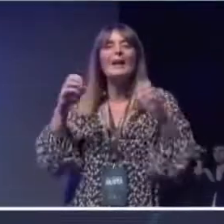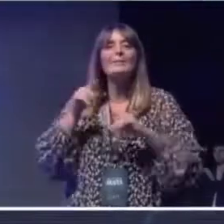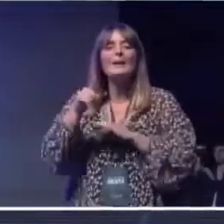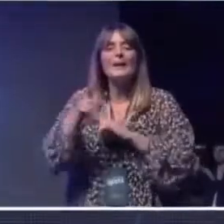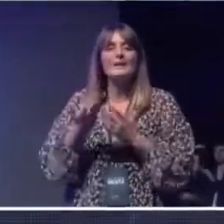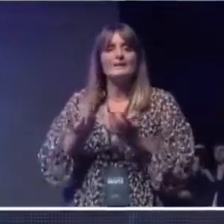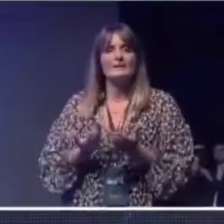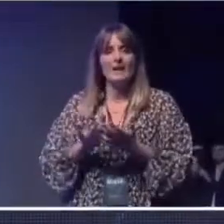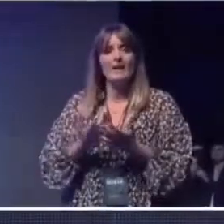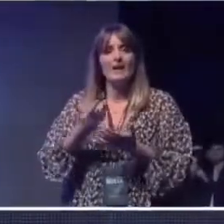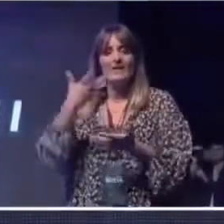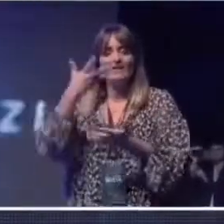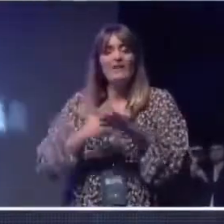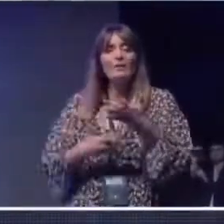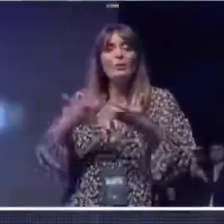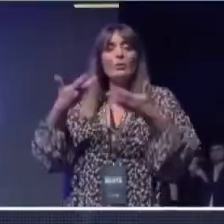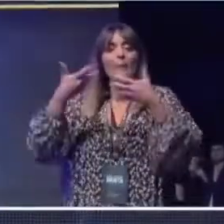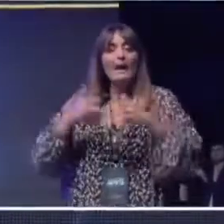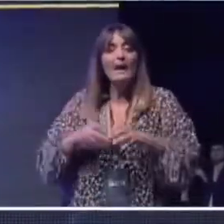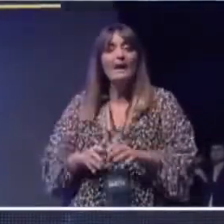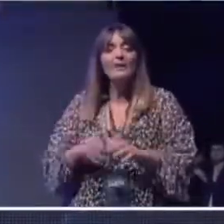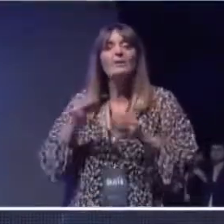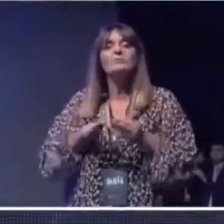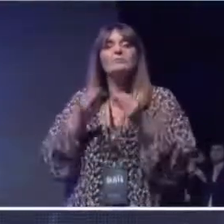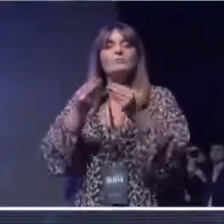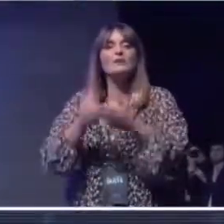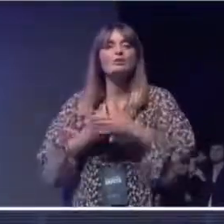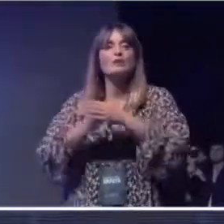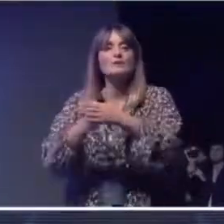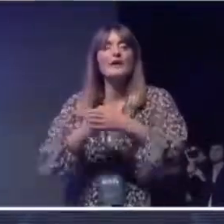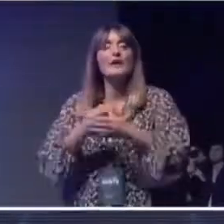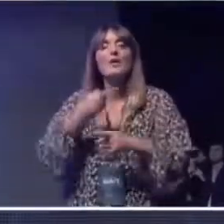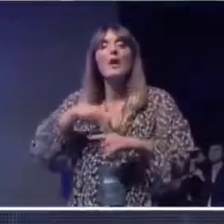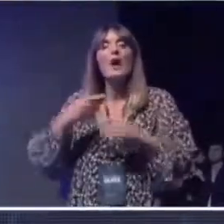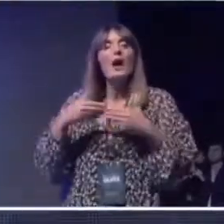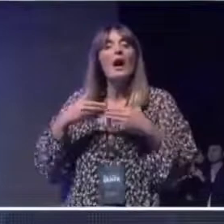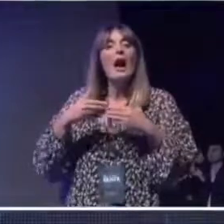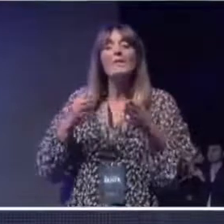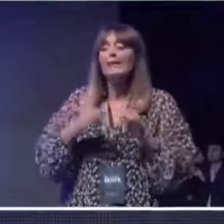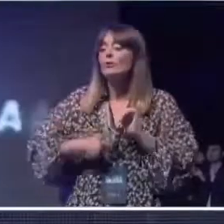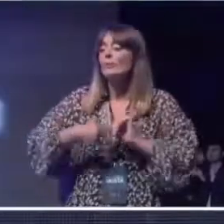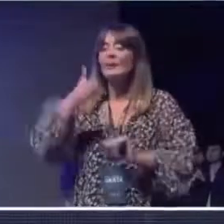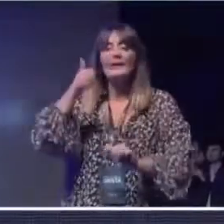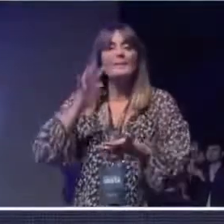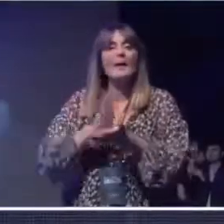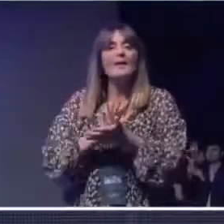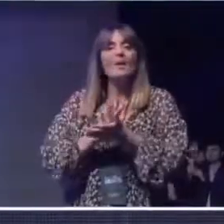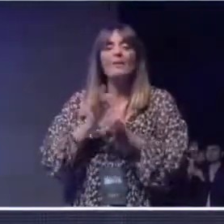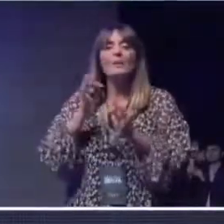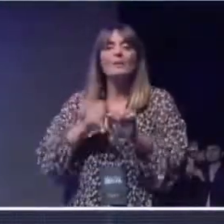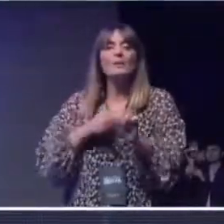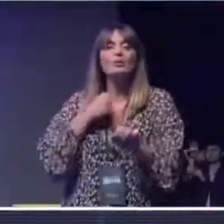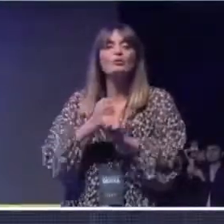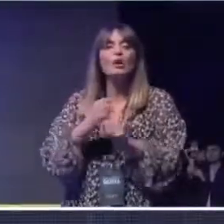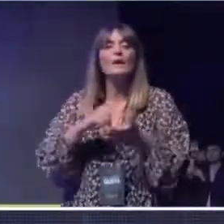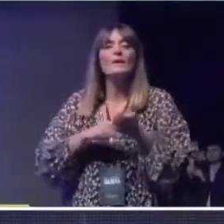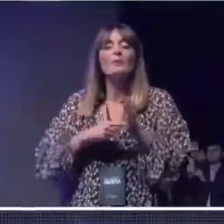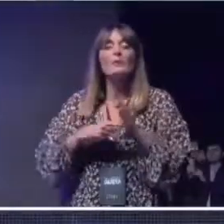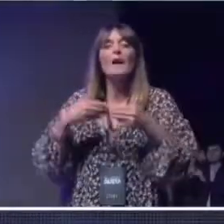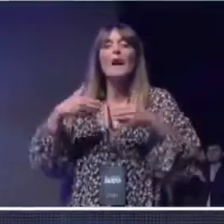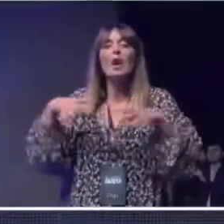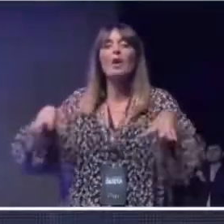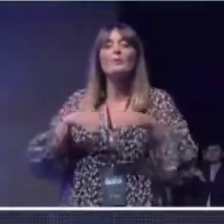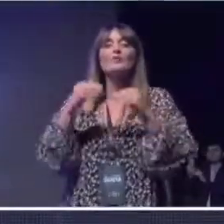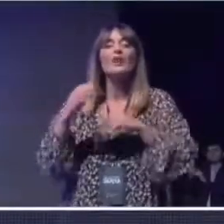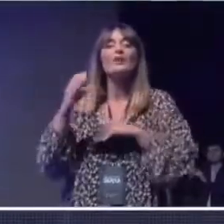fatturato, aprendo anche in questo caso per la prima volta nella storia della Repubblica la cassa integrazione a